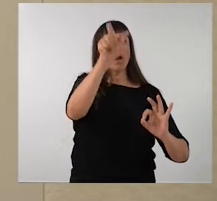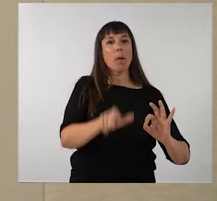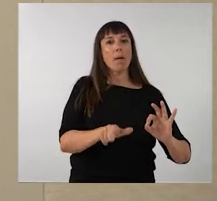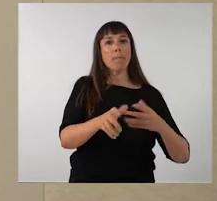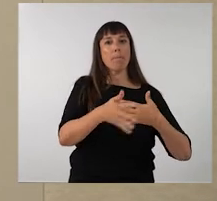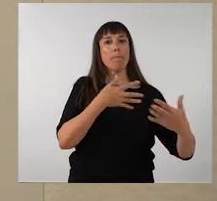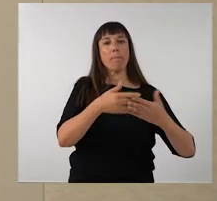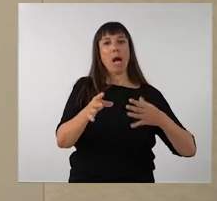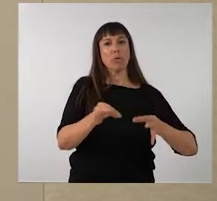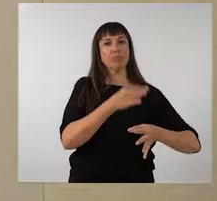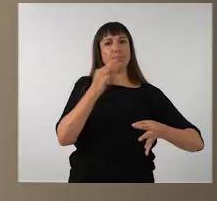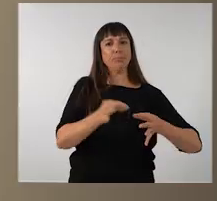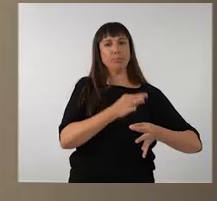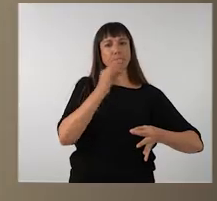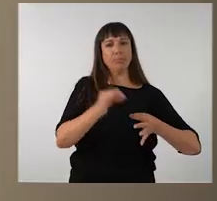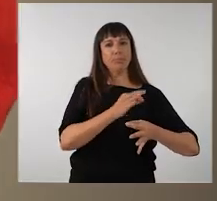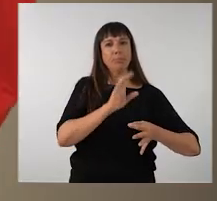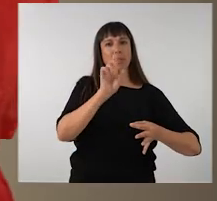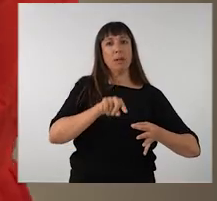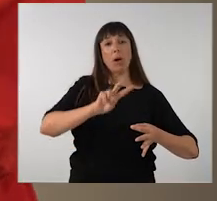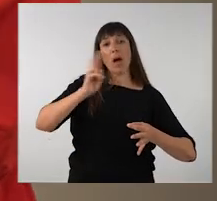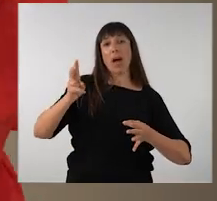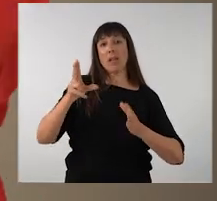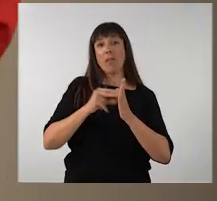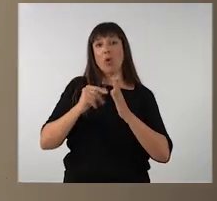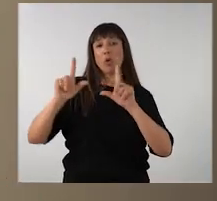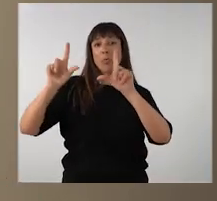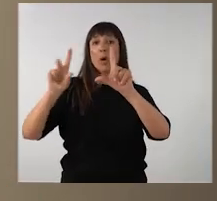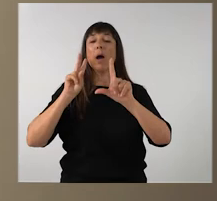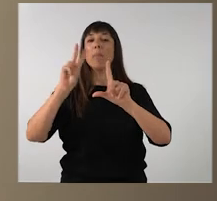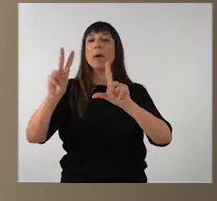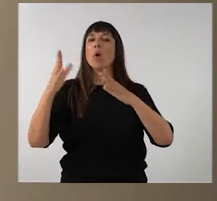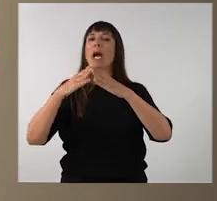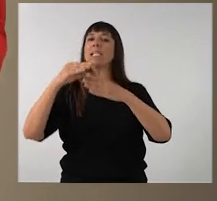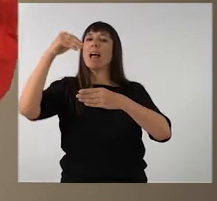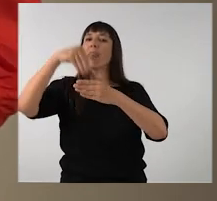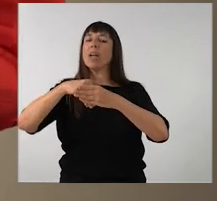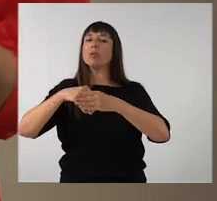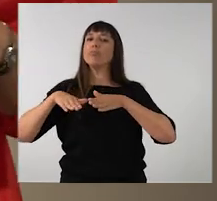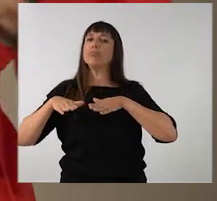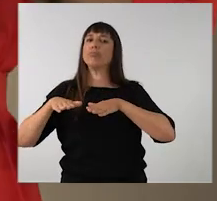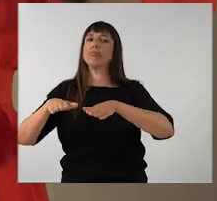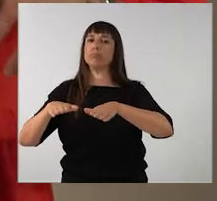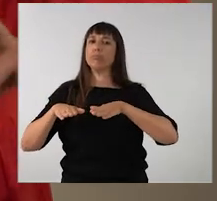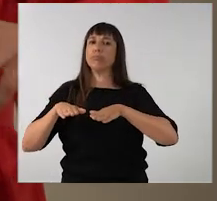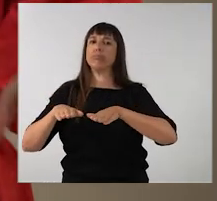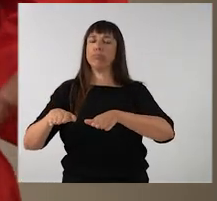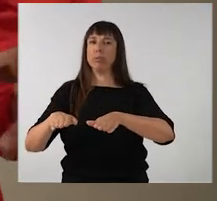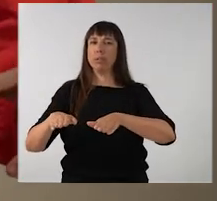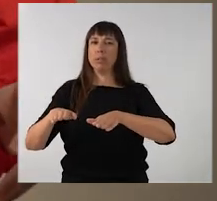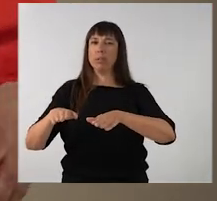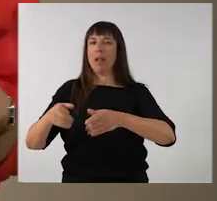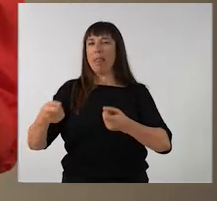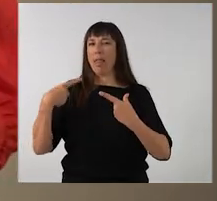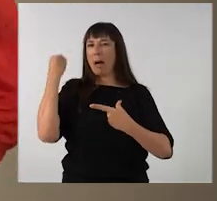fa una dona a mà, en un altre cas trobem una dona que cus també a casa en l'entorn domèstic, però ja amb una